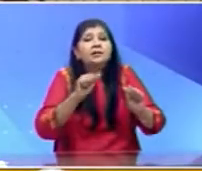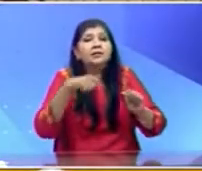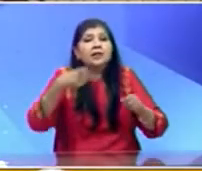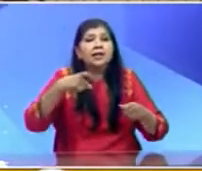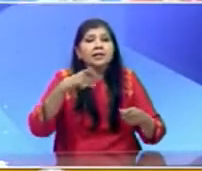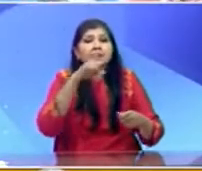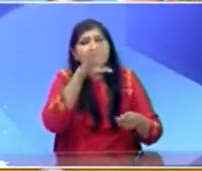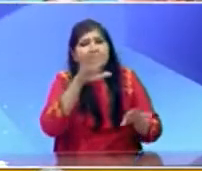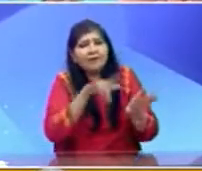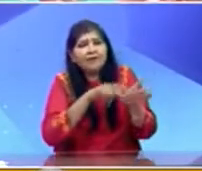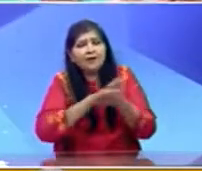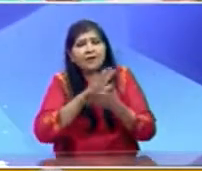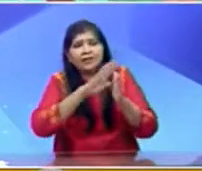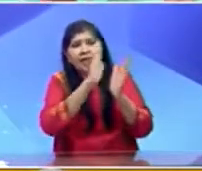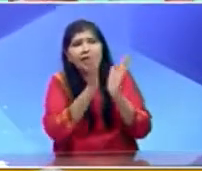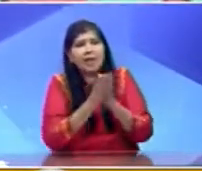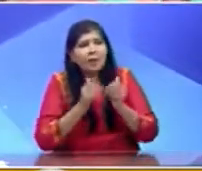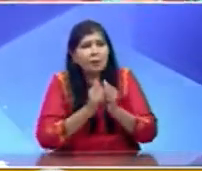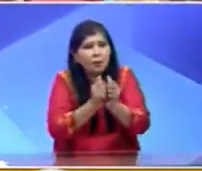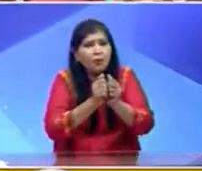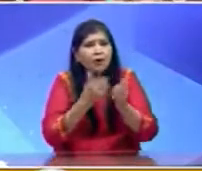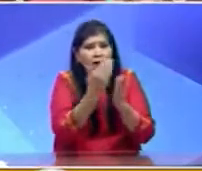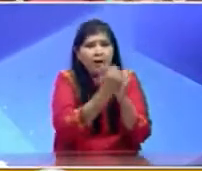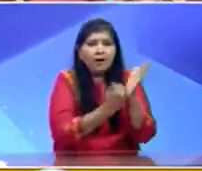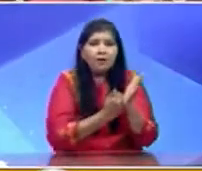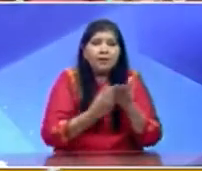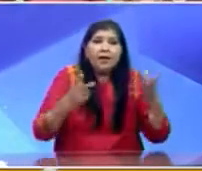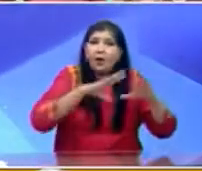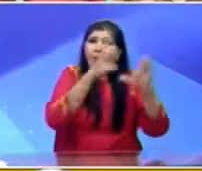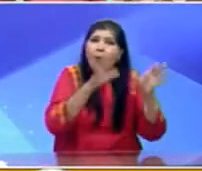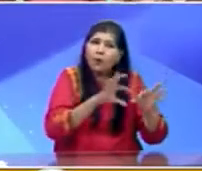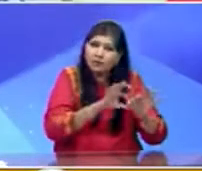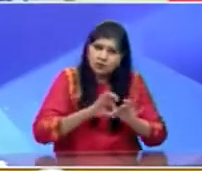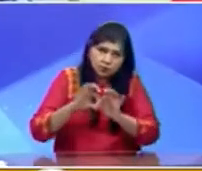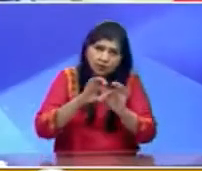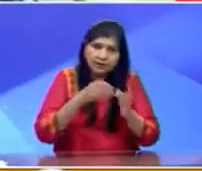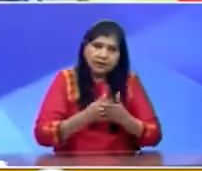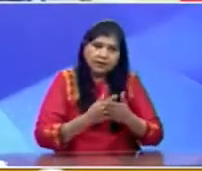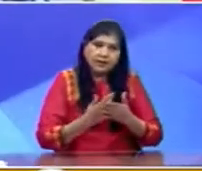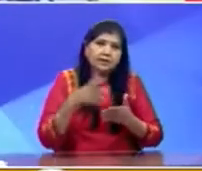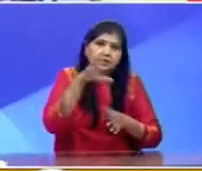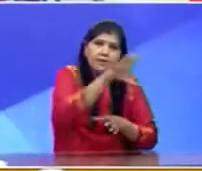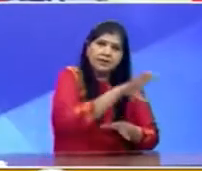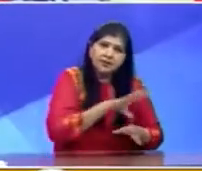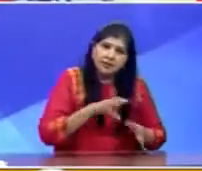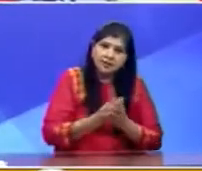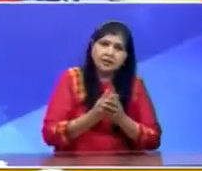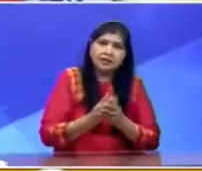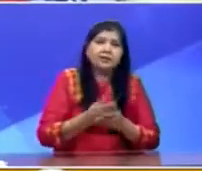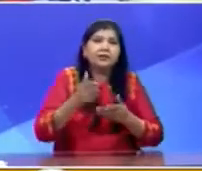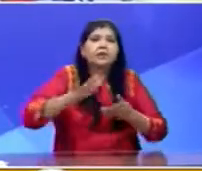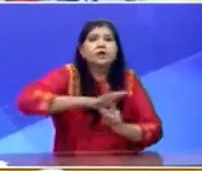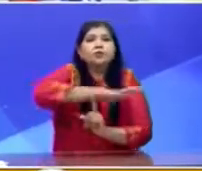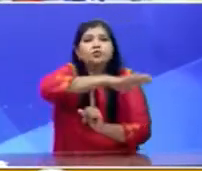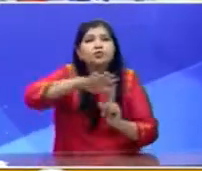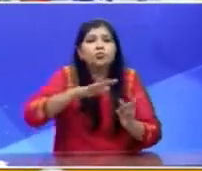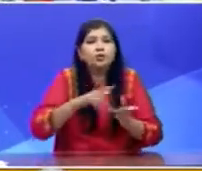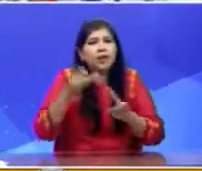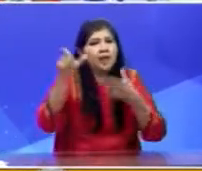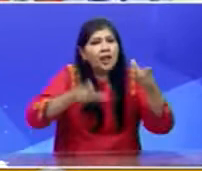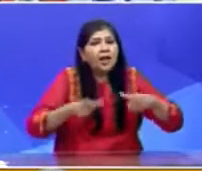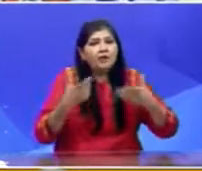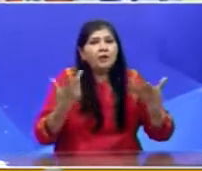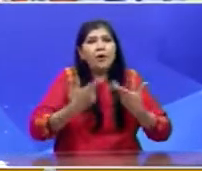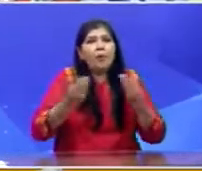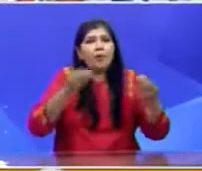महोत्सव एक जन आंदोलन का रूप ले रहा है। सभी क्षेत्रों और समाज के हर वर्ग के